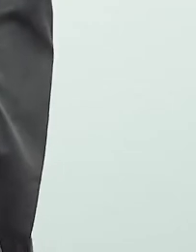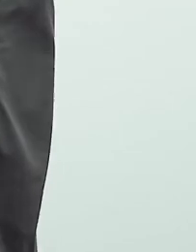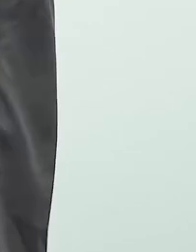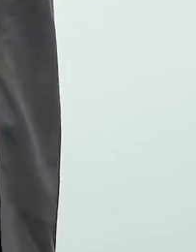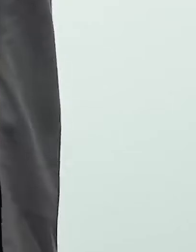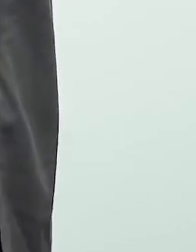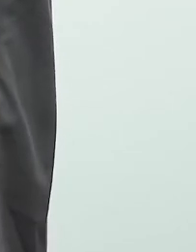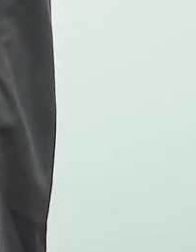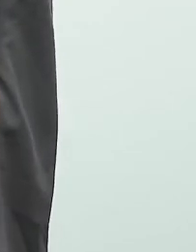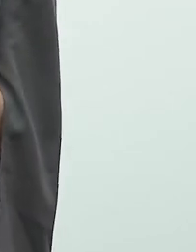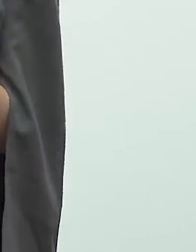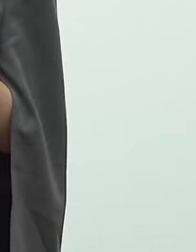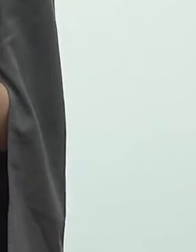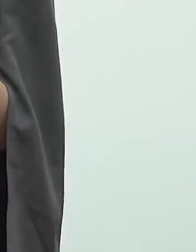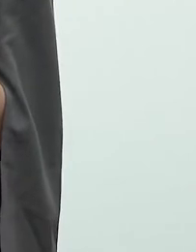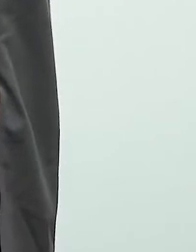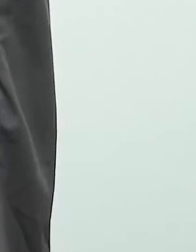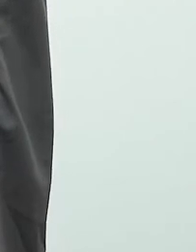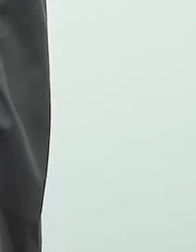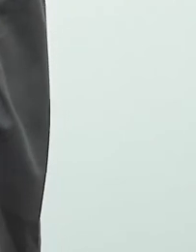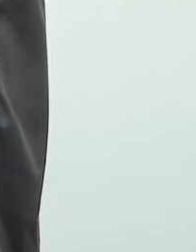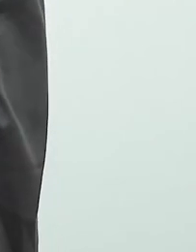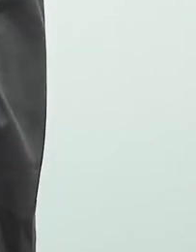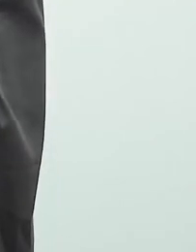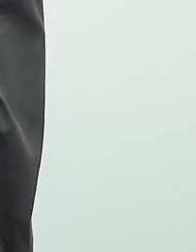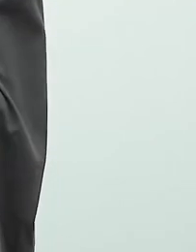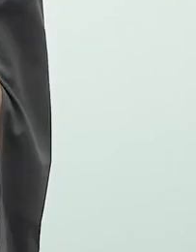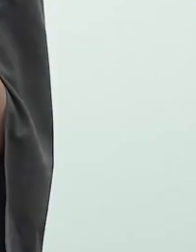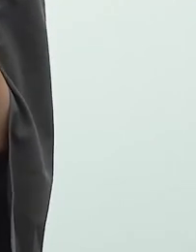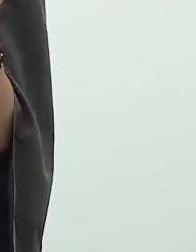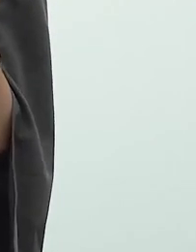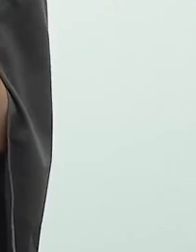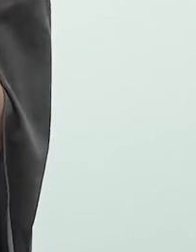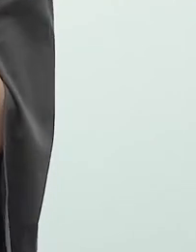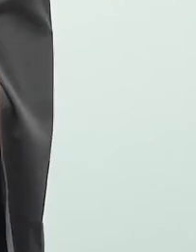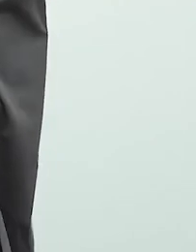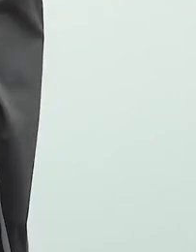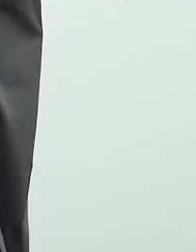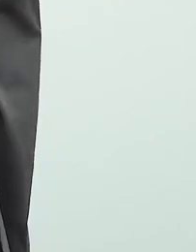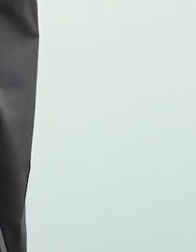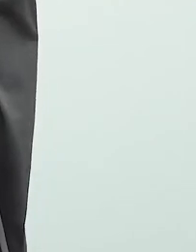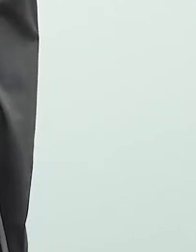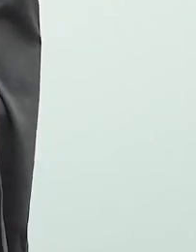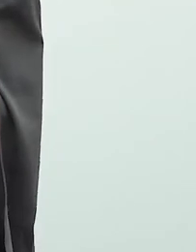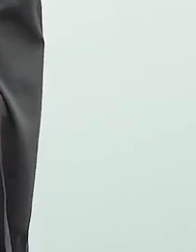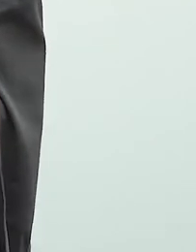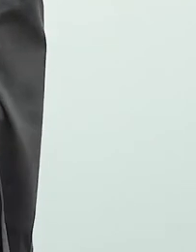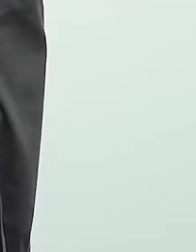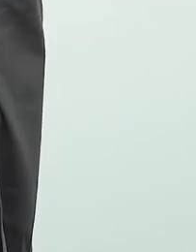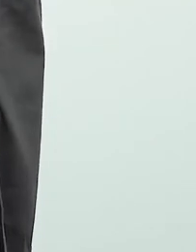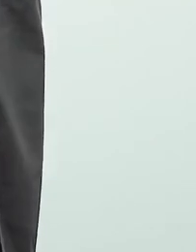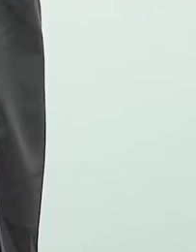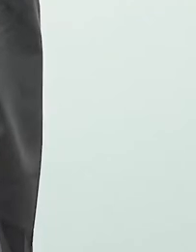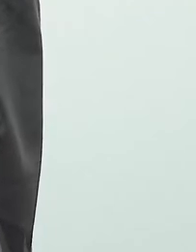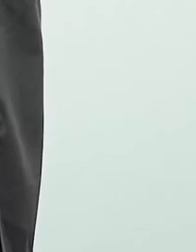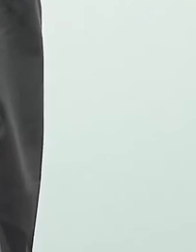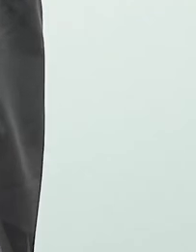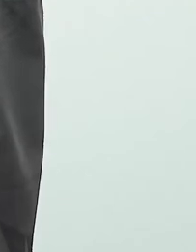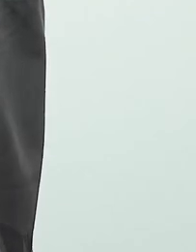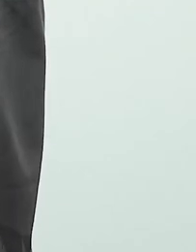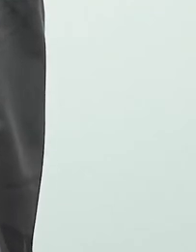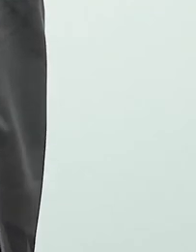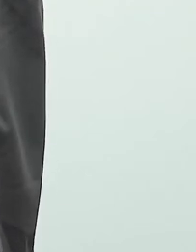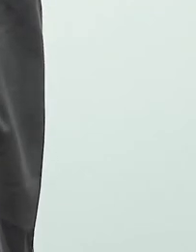주문을 하게 됐어요 사실은 뒤에서 차들 엄청 밀려 있어서 사실은 눈치도 좀 보이고 했던 경험이